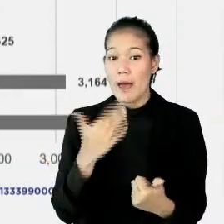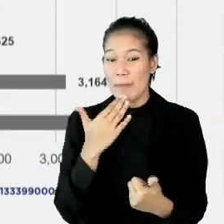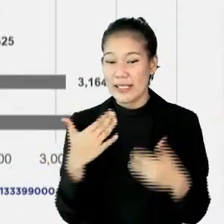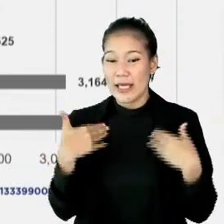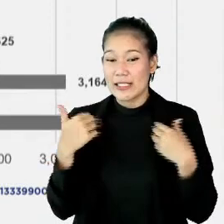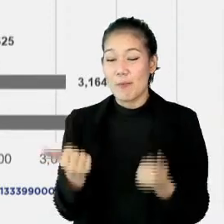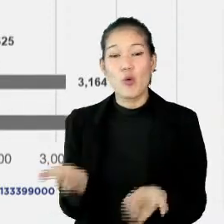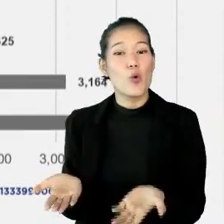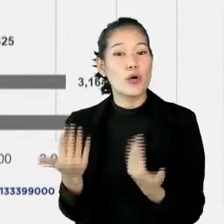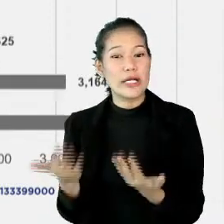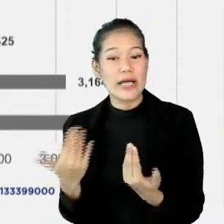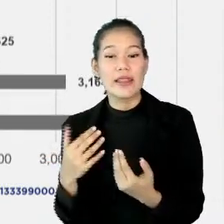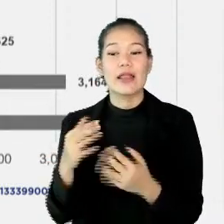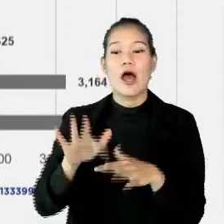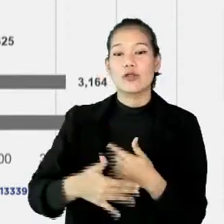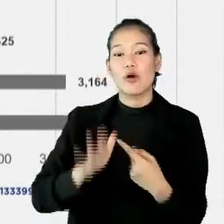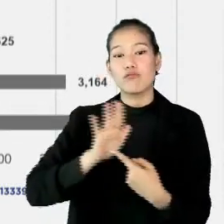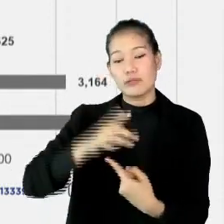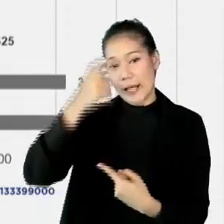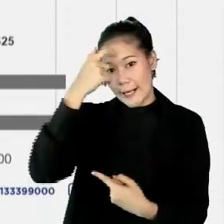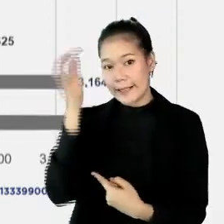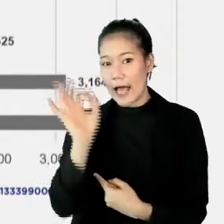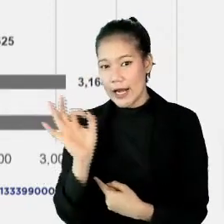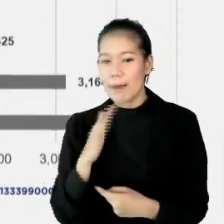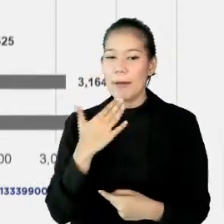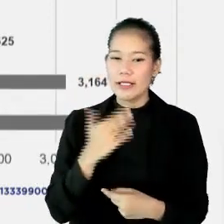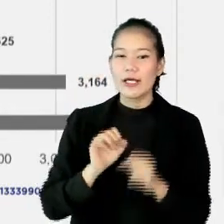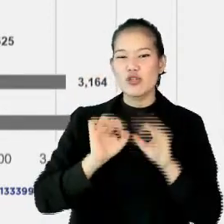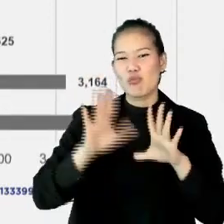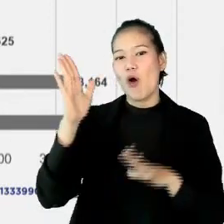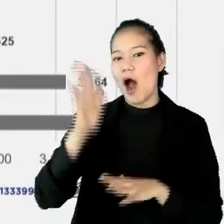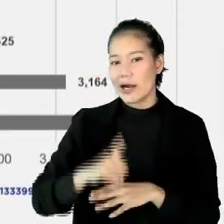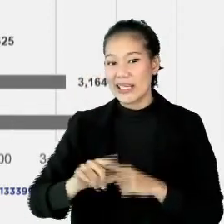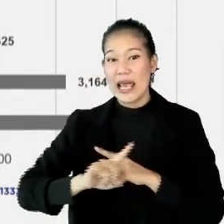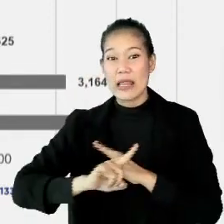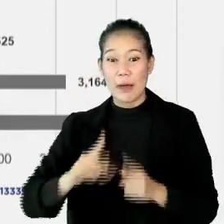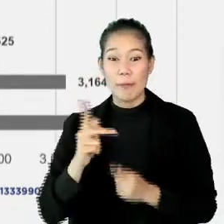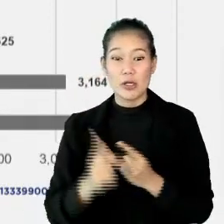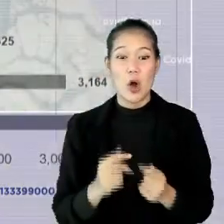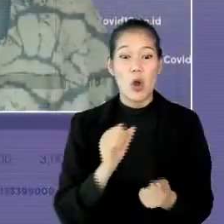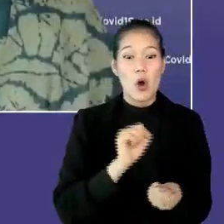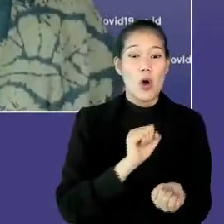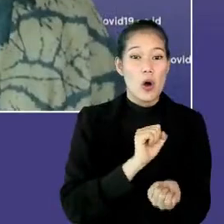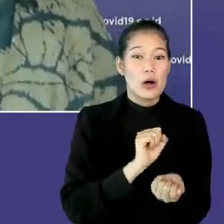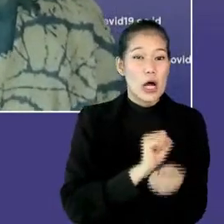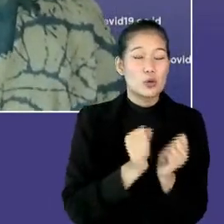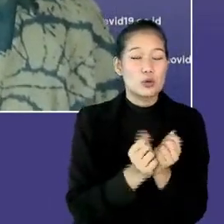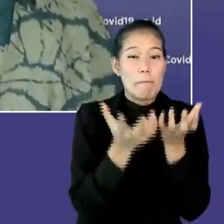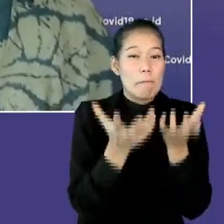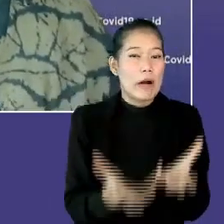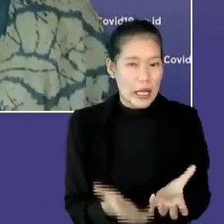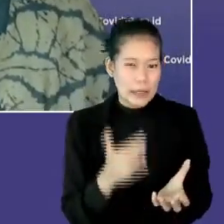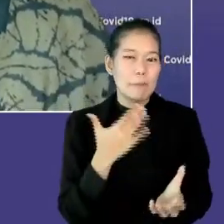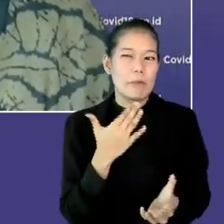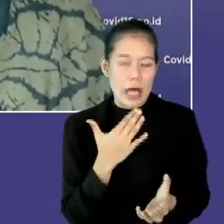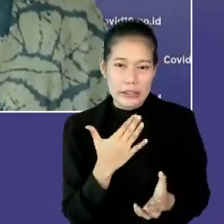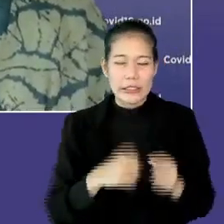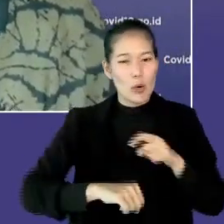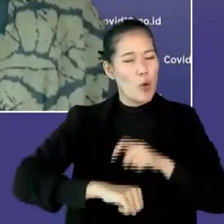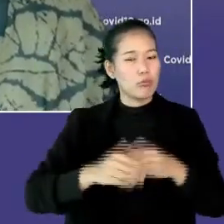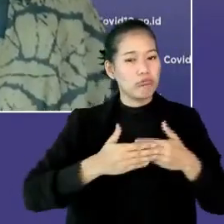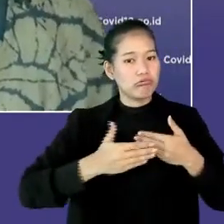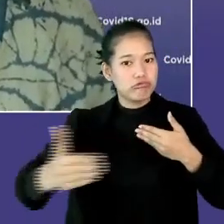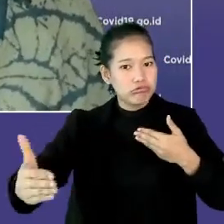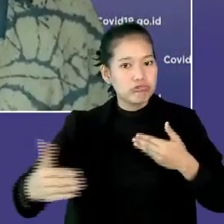yang ringan dan OTG ini kan sekitar 10 sampai 14 hari. Tapi kalau bicara yang kasus berat sampai ke arah kematian biasanya agak prolong tuh, agak panjang